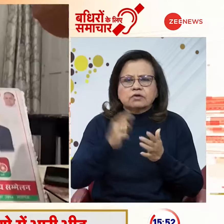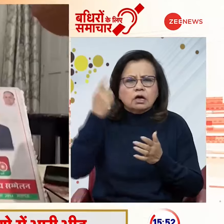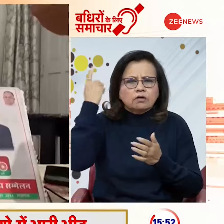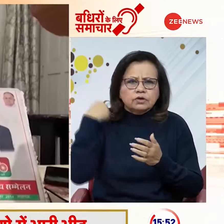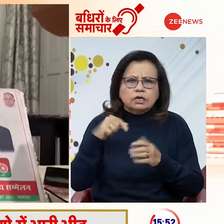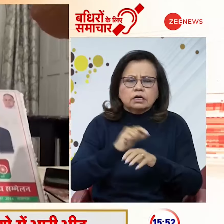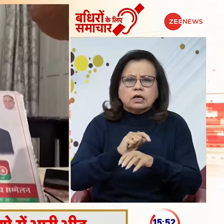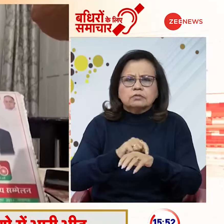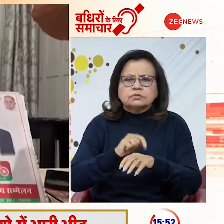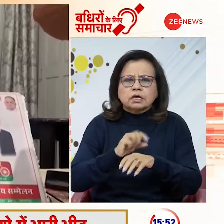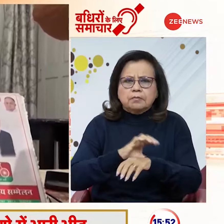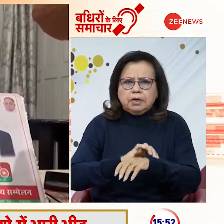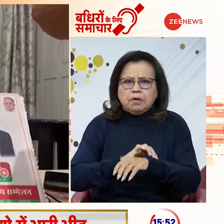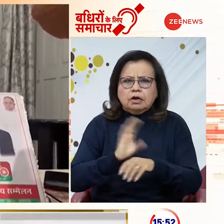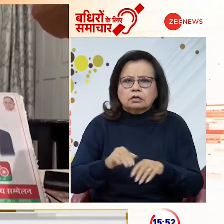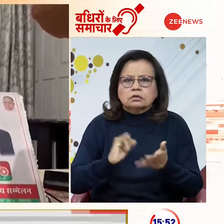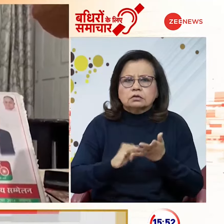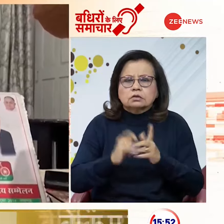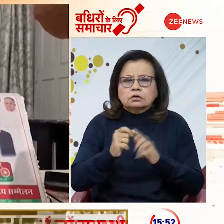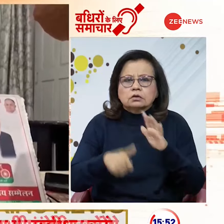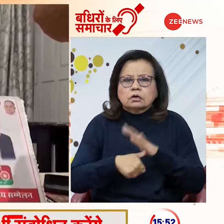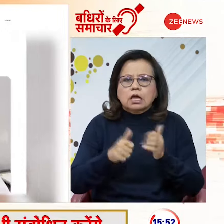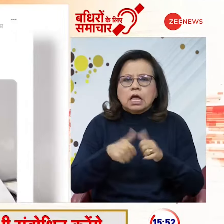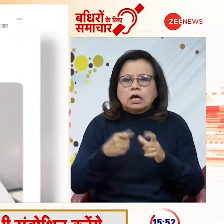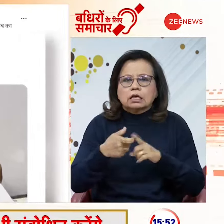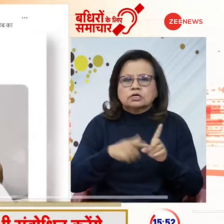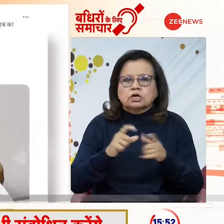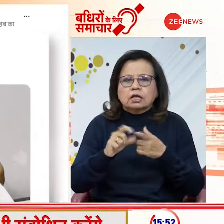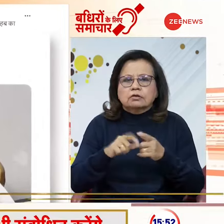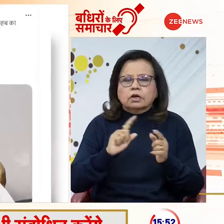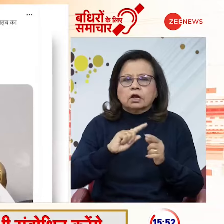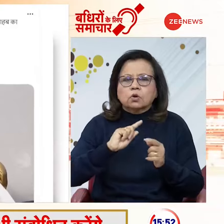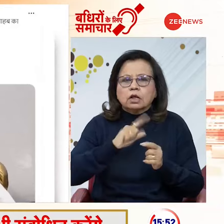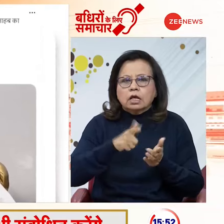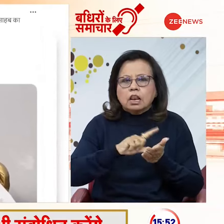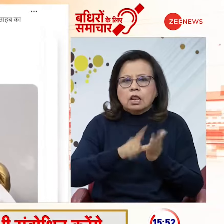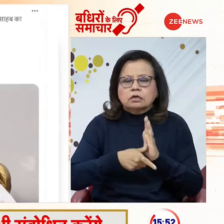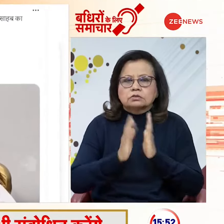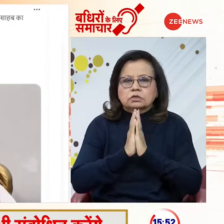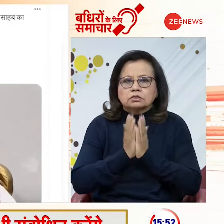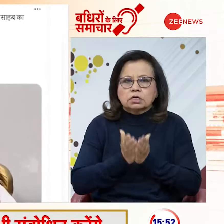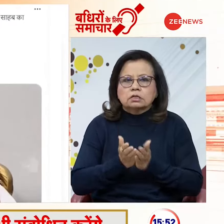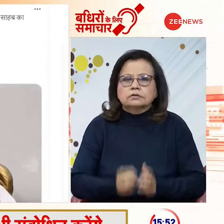दिनों से बिमार चल रहे थे समाजवादी पार्टी के अध्याक्ष आखिले श्यादवन ने उन्हें श्रधान जिली दी